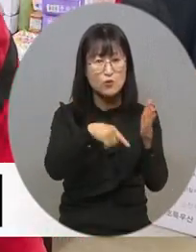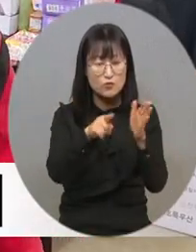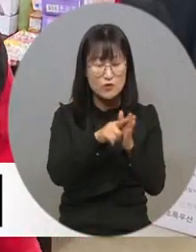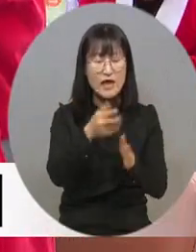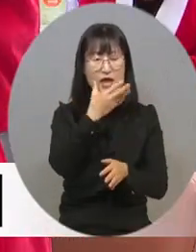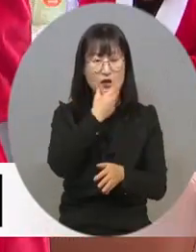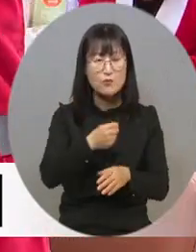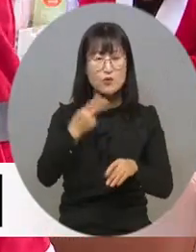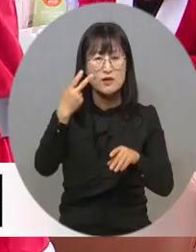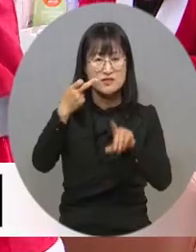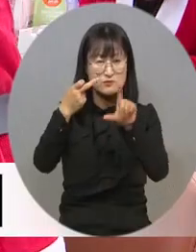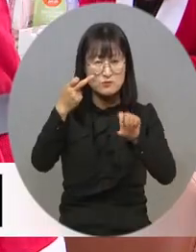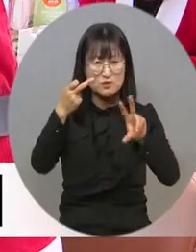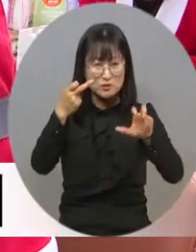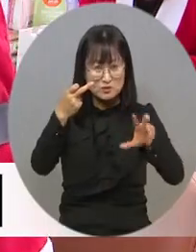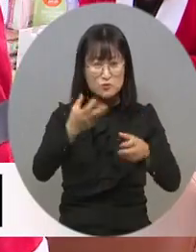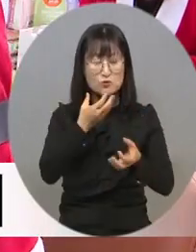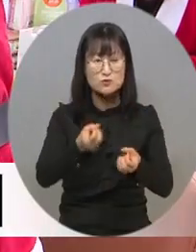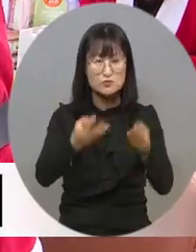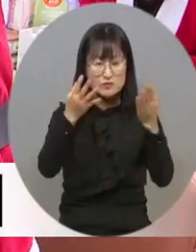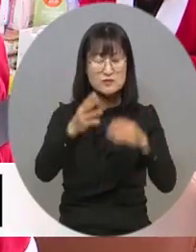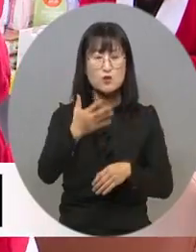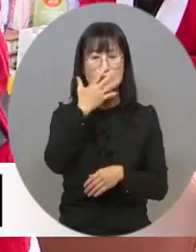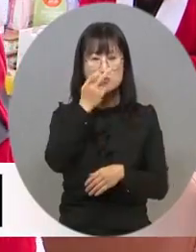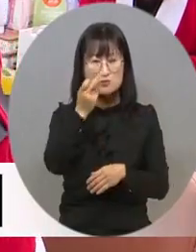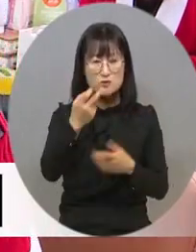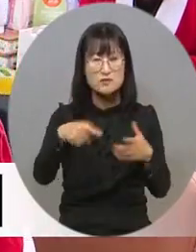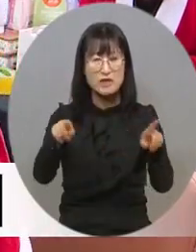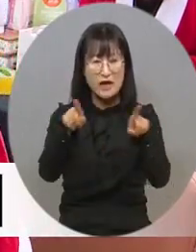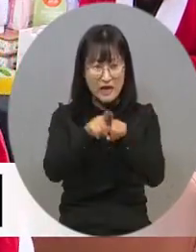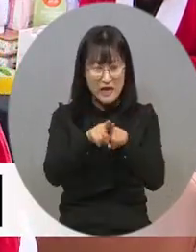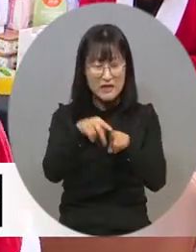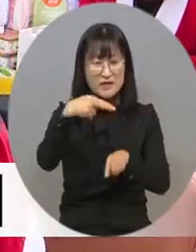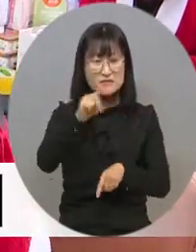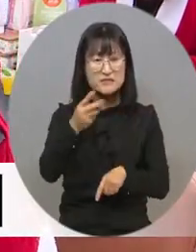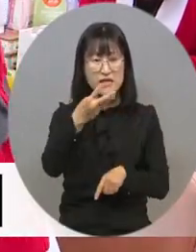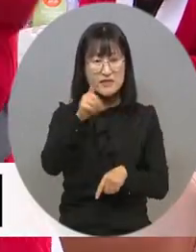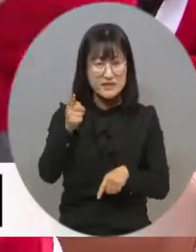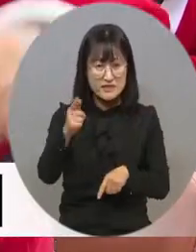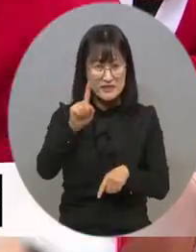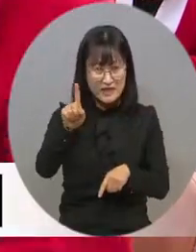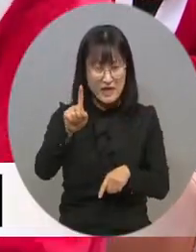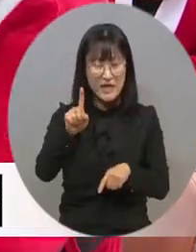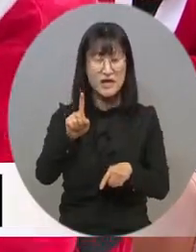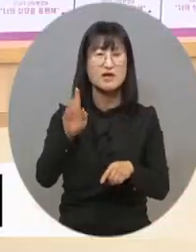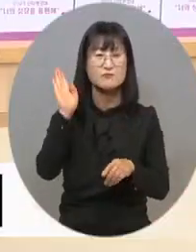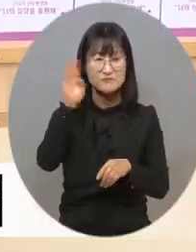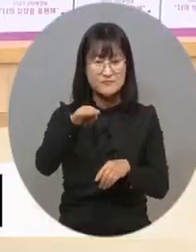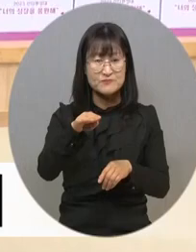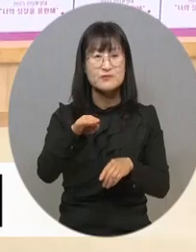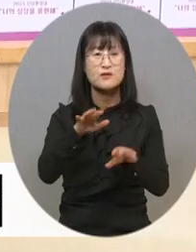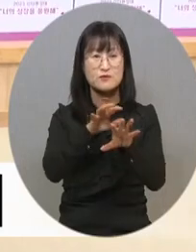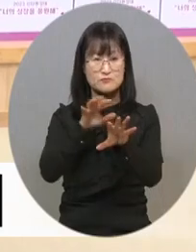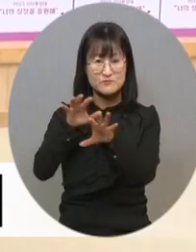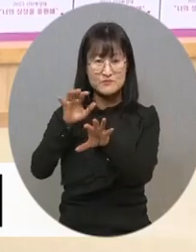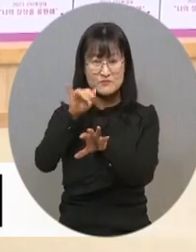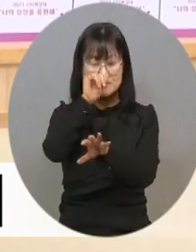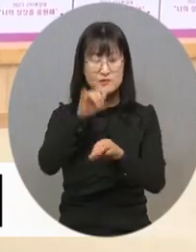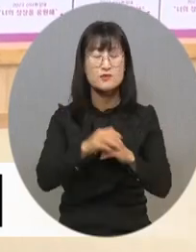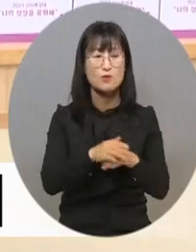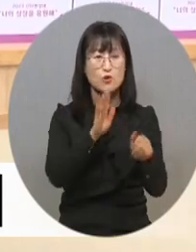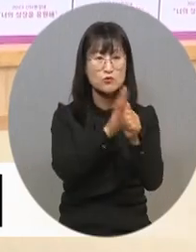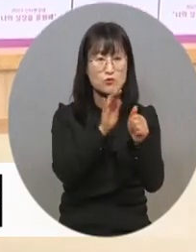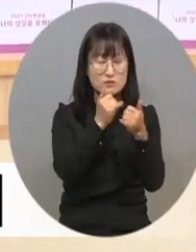선사하고자 2023 순천시와 함께하는 산타 원정대 행사를 열었습니다 후원자들은